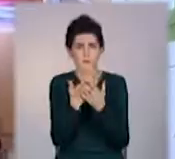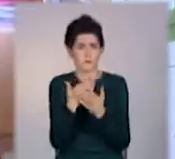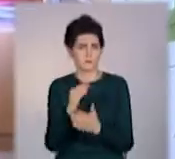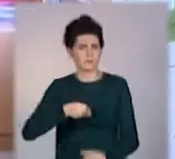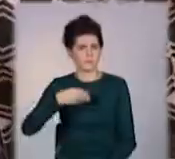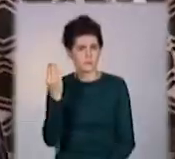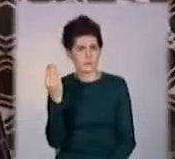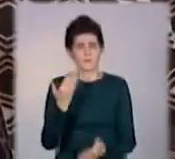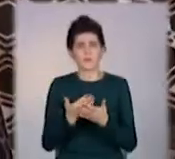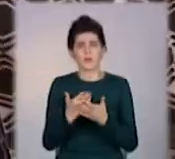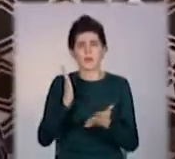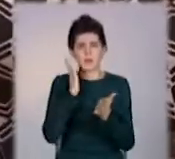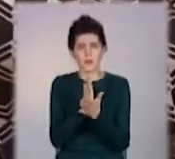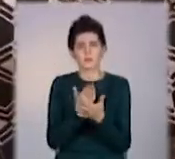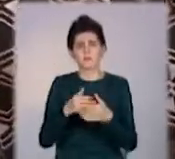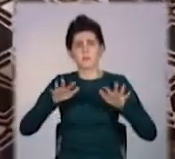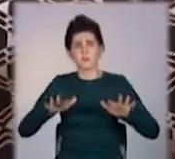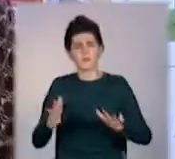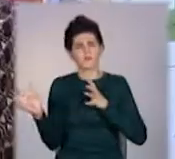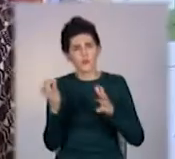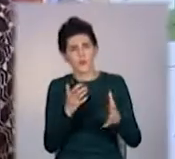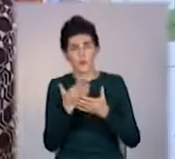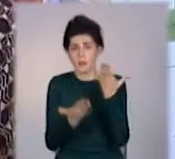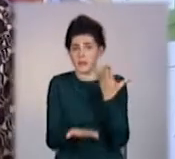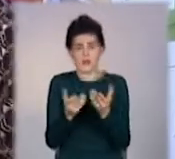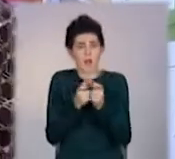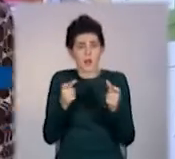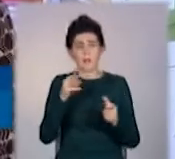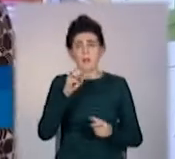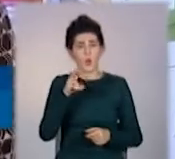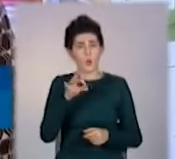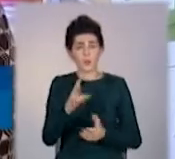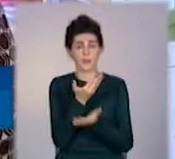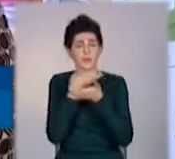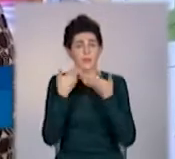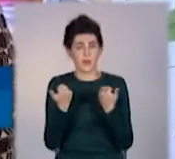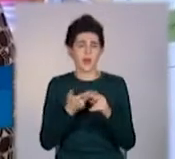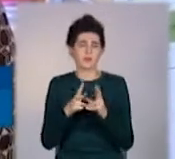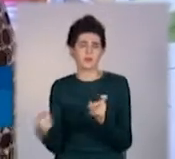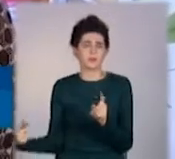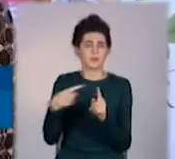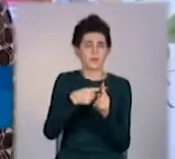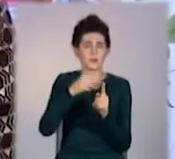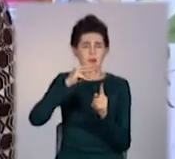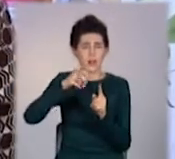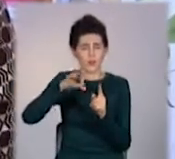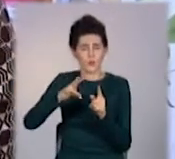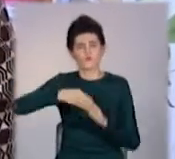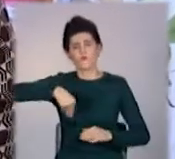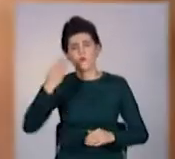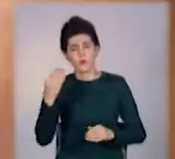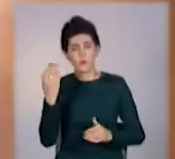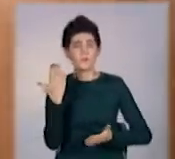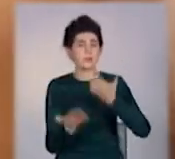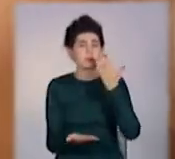на приміських маршрутах не мають права відмовляти, якщо немає талона. Талони – це компенсація. І стосовно цей порядок